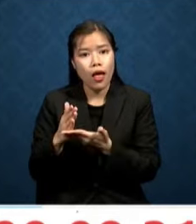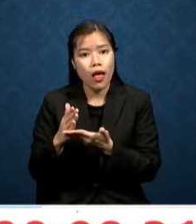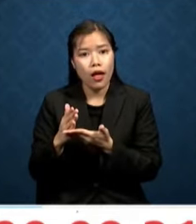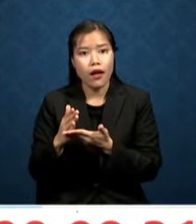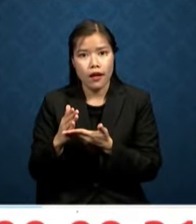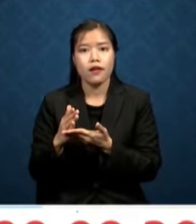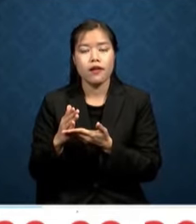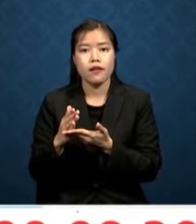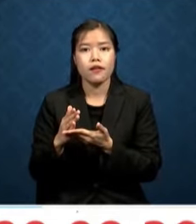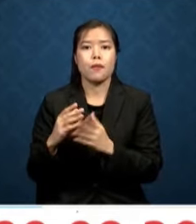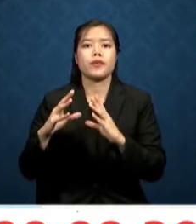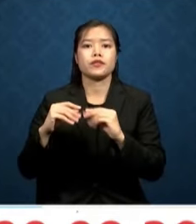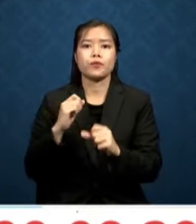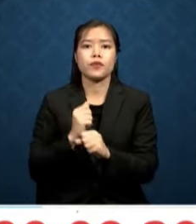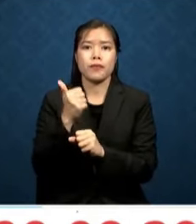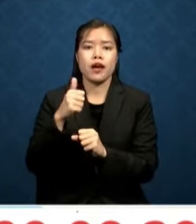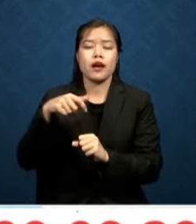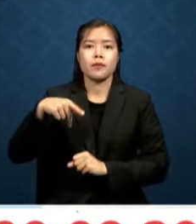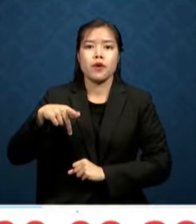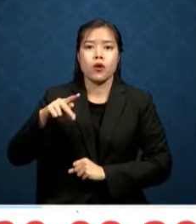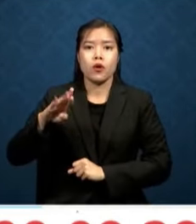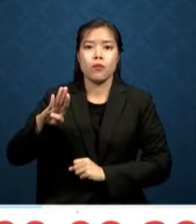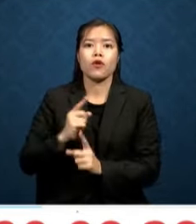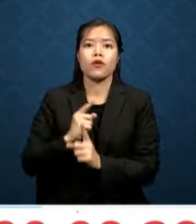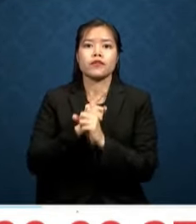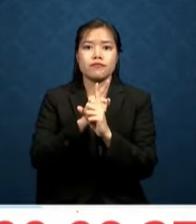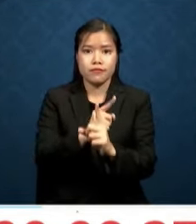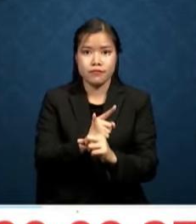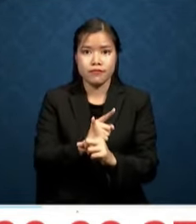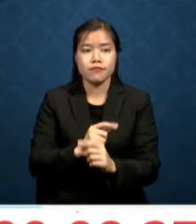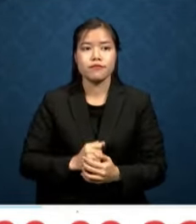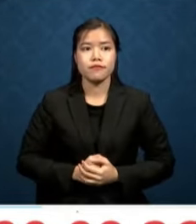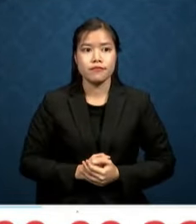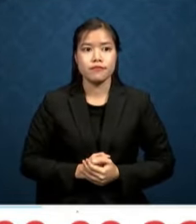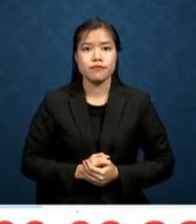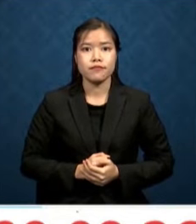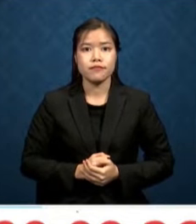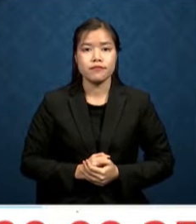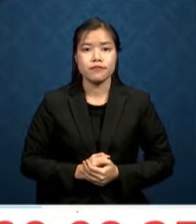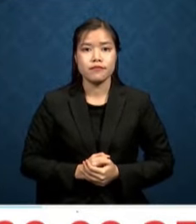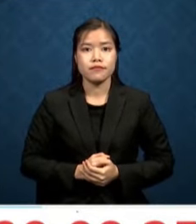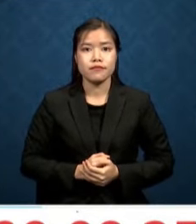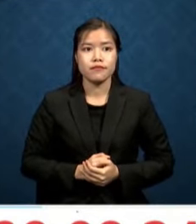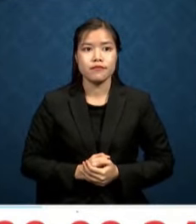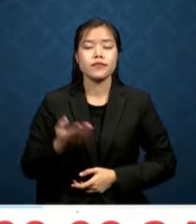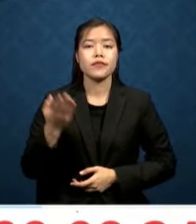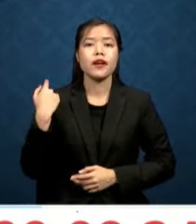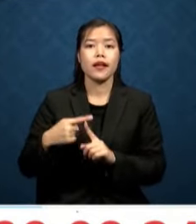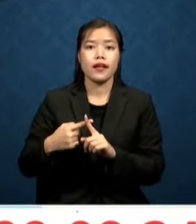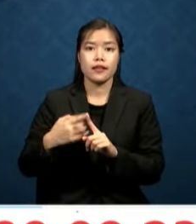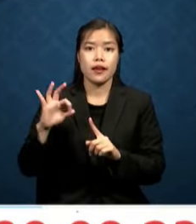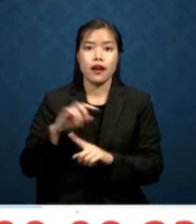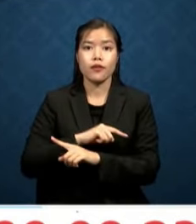เงื่อนไขของพ.ร.บ.นะครับก็ในวันนั้นก็จะเป็นอย่างที่ท่านได้กล่าวนะครับว่าท